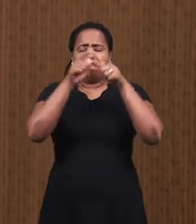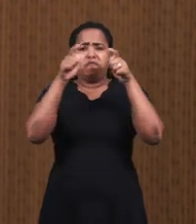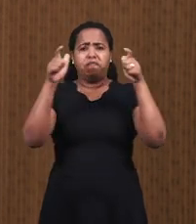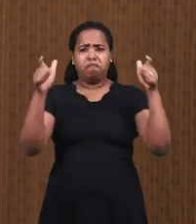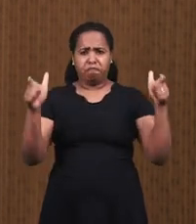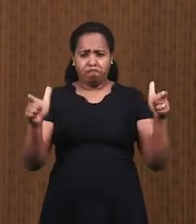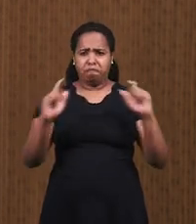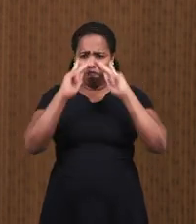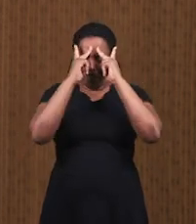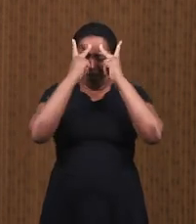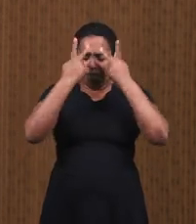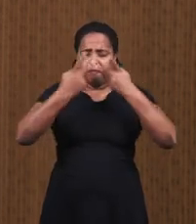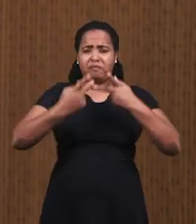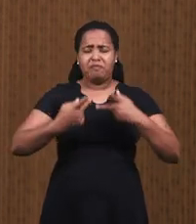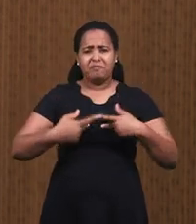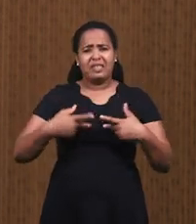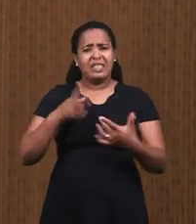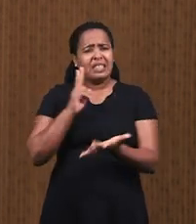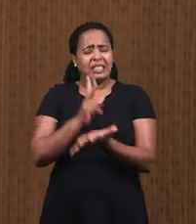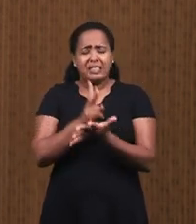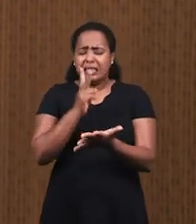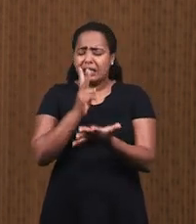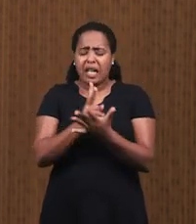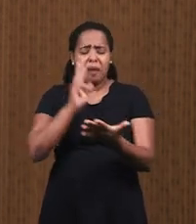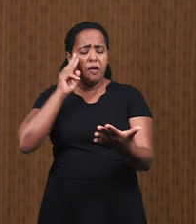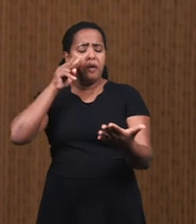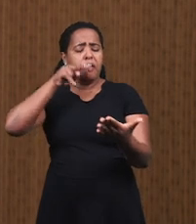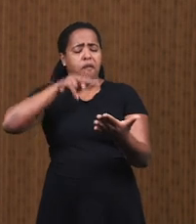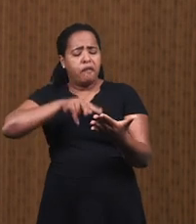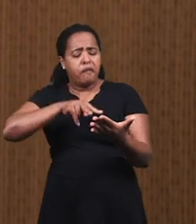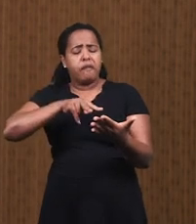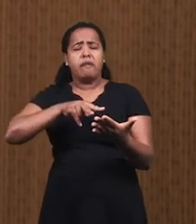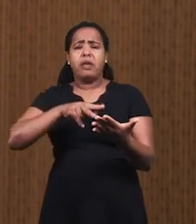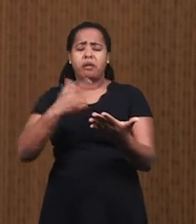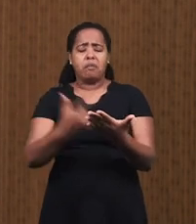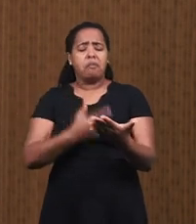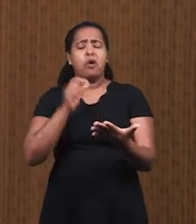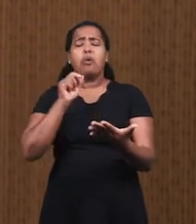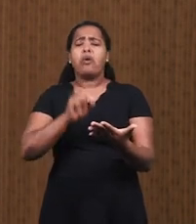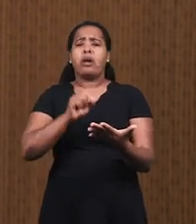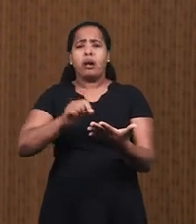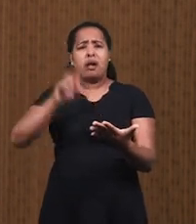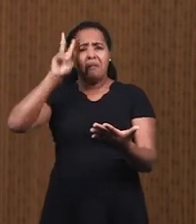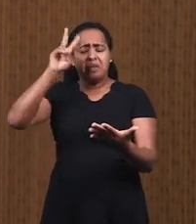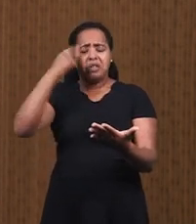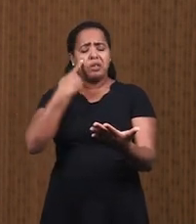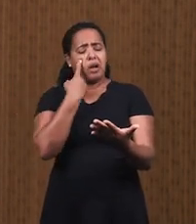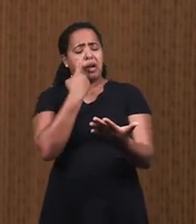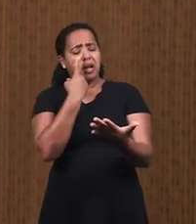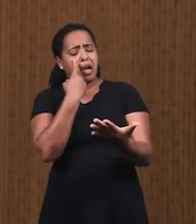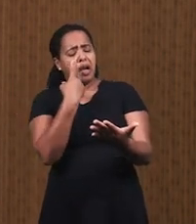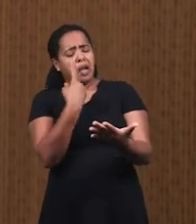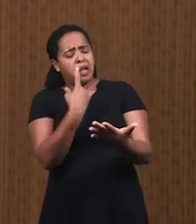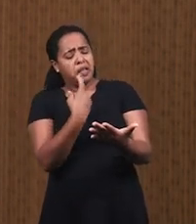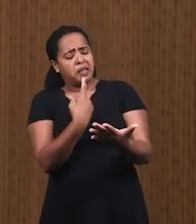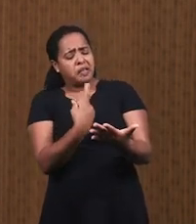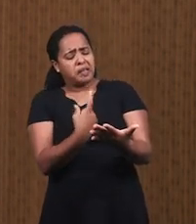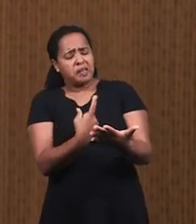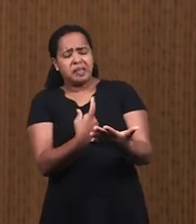Большинство человечества всегда видели в Библию интересную